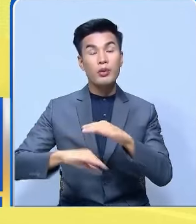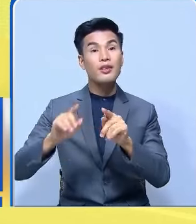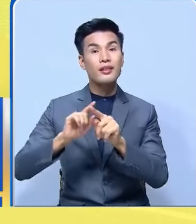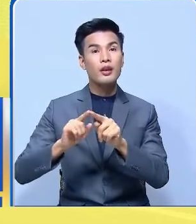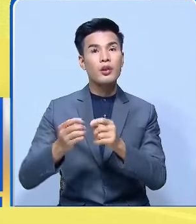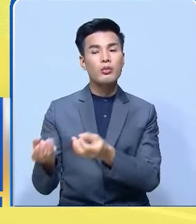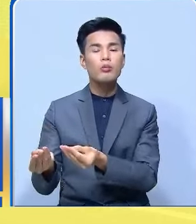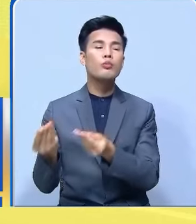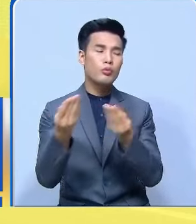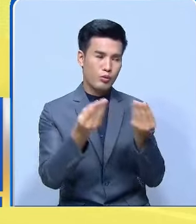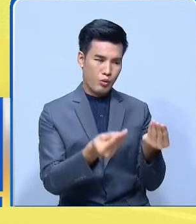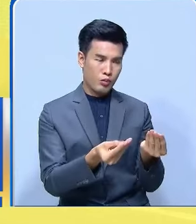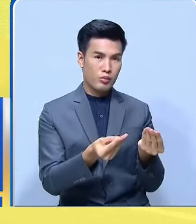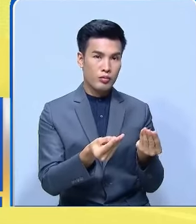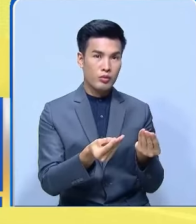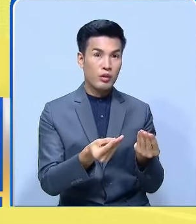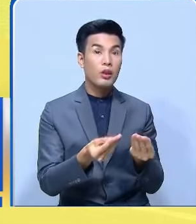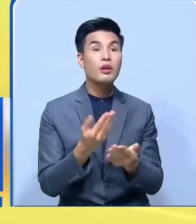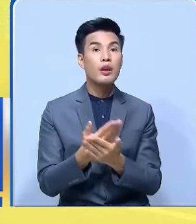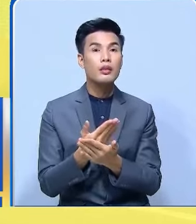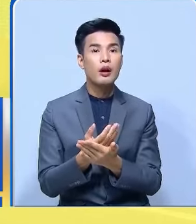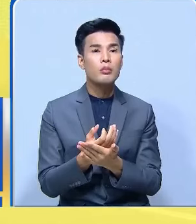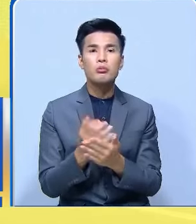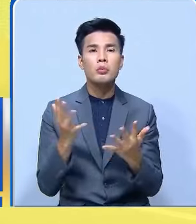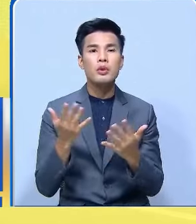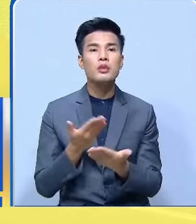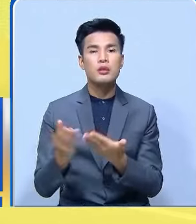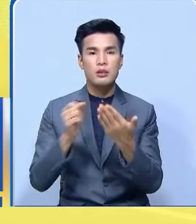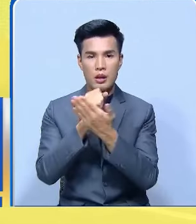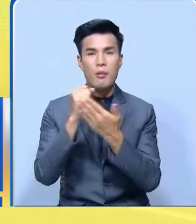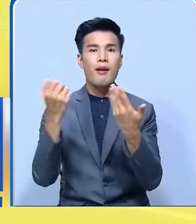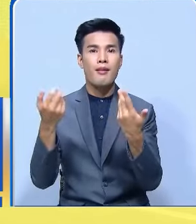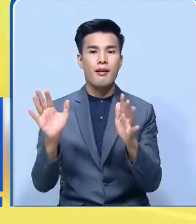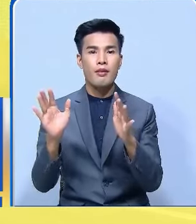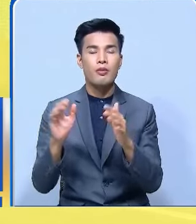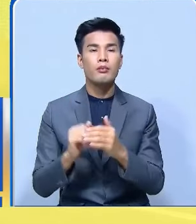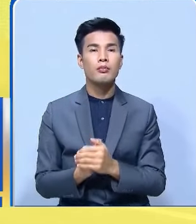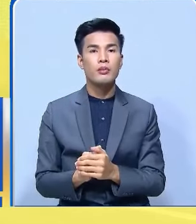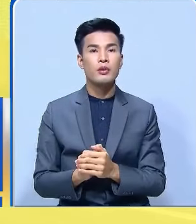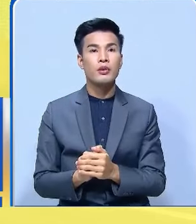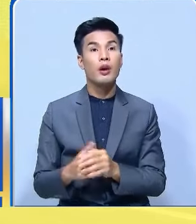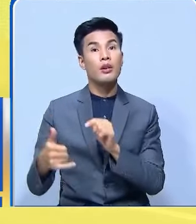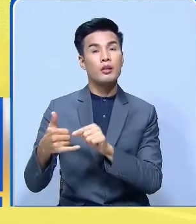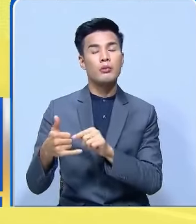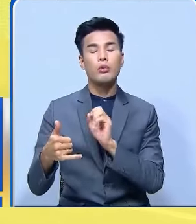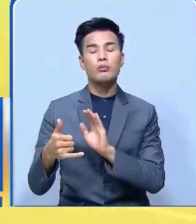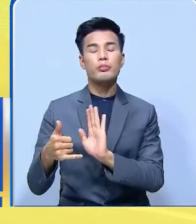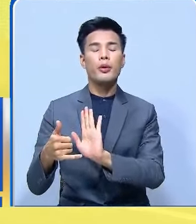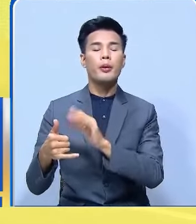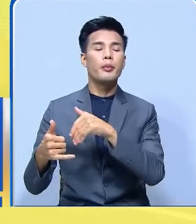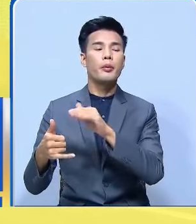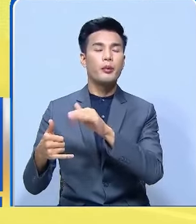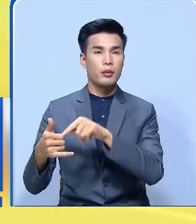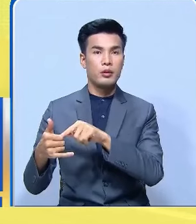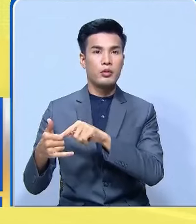งคืนให้กับผู้เสียหายขาดเพียงเงินสดเนื่องจากว่านำไปซื้อยาบ้าเสพหมดแล้วครับทางผู้เสียหายก็ให้อภัยแล้วก็ขอให้ผู้ก่อเห